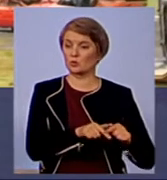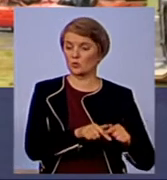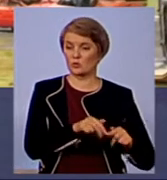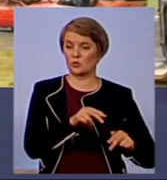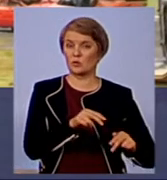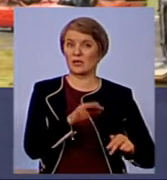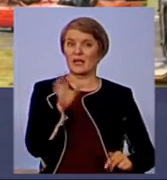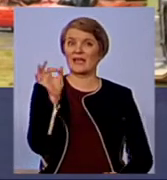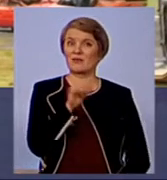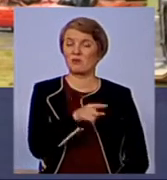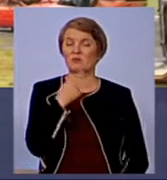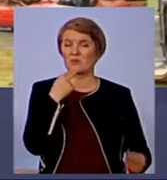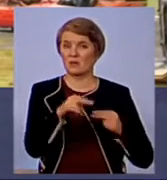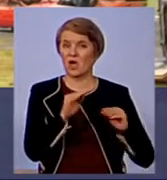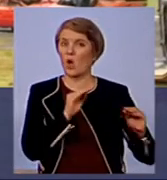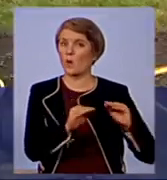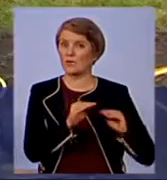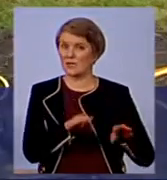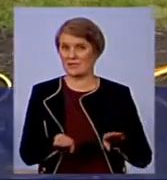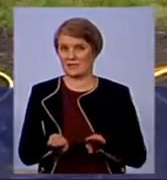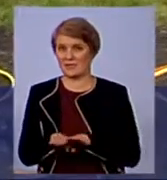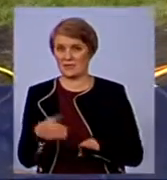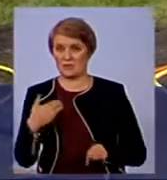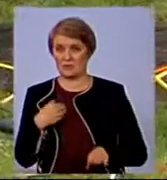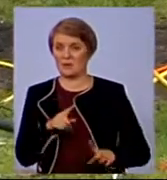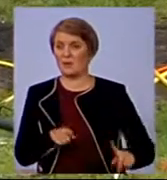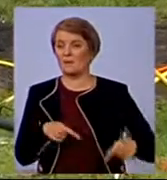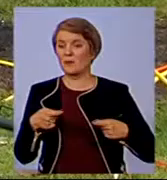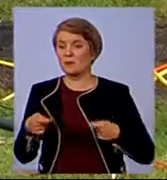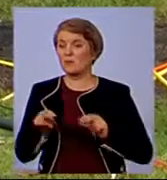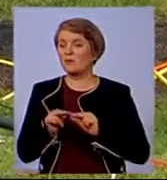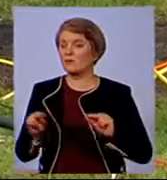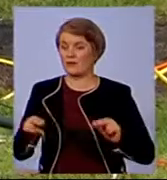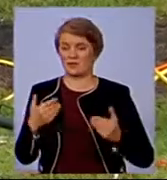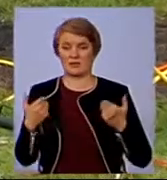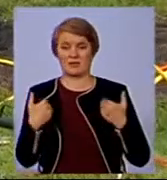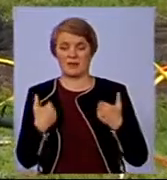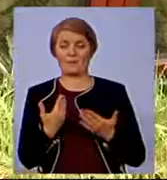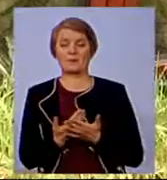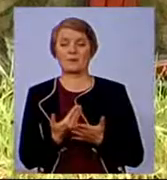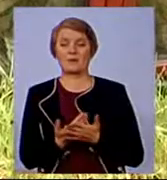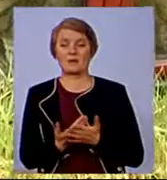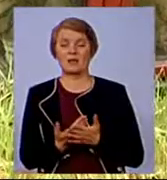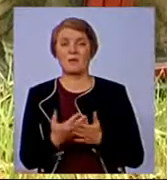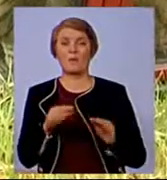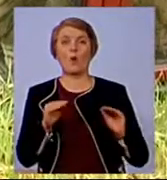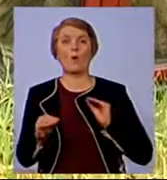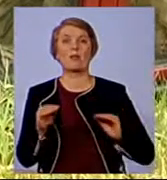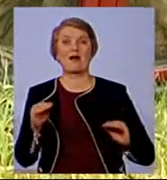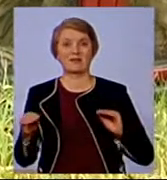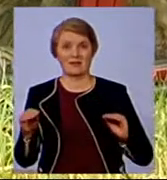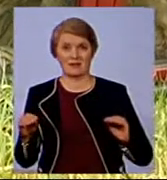вони краще оснащені, ніж ми. І ось вони передають свої навички нам. Наприклад, так скажу, по обладнанню, а